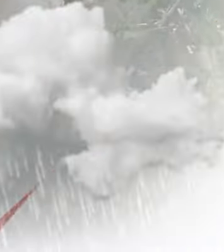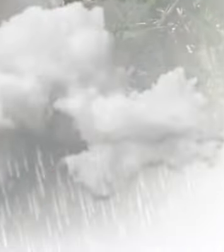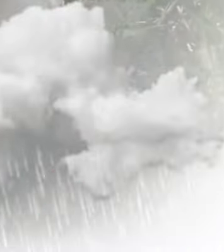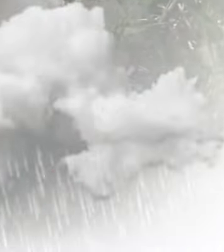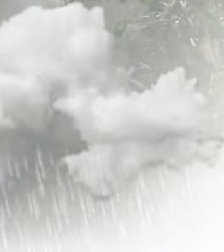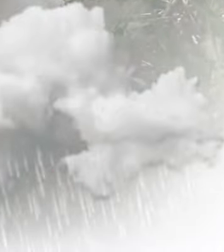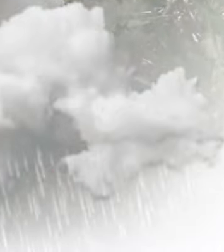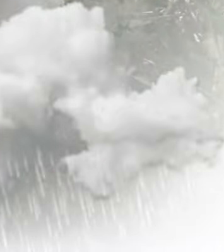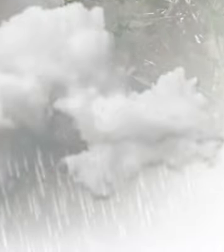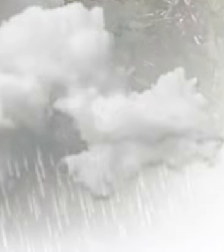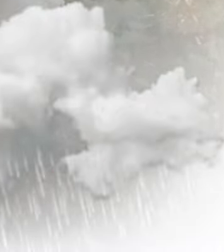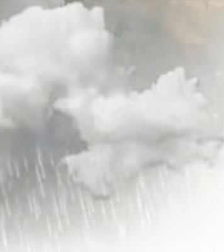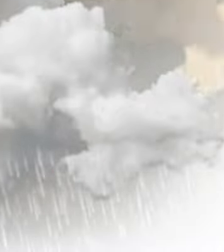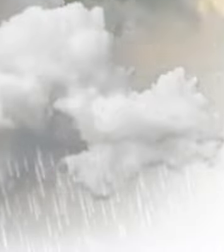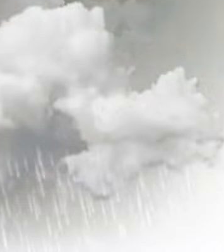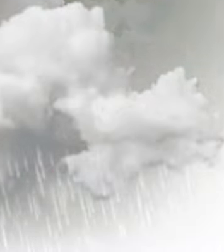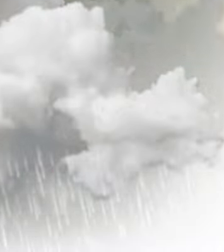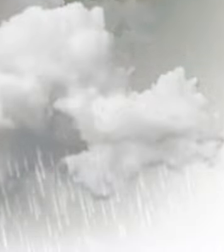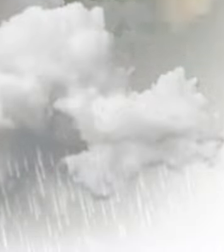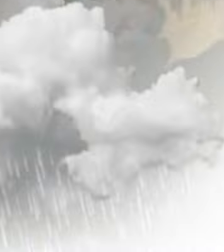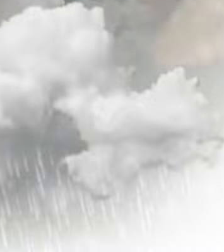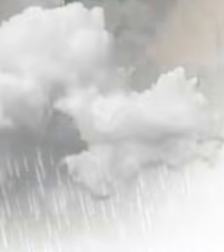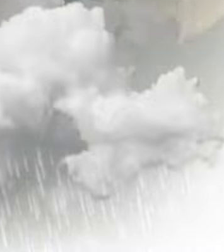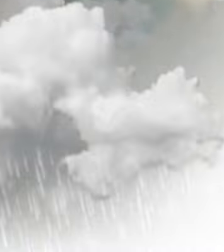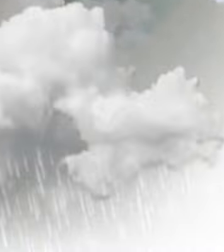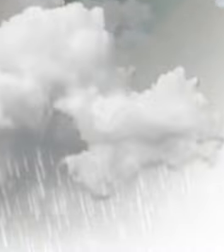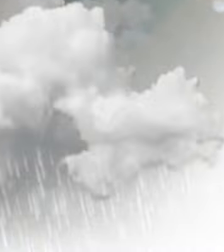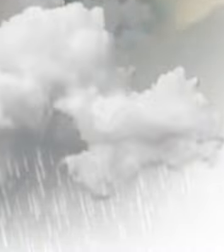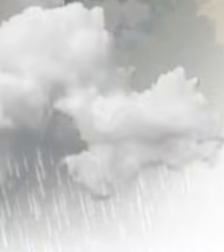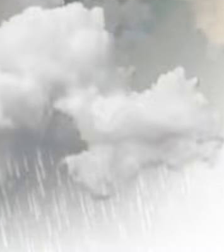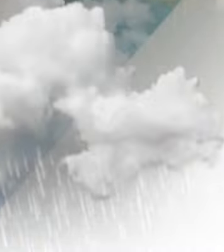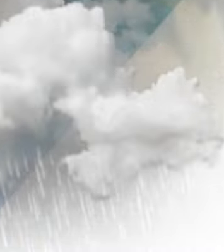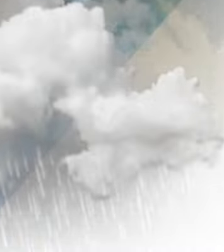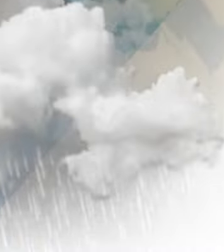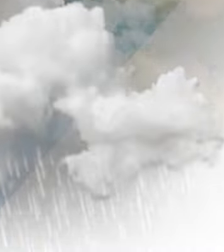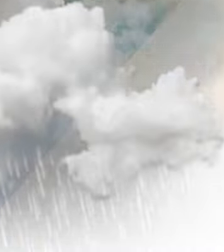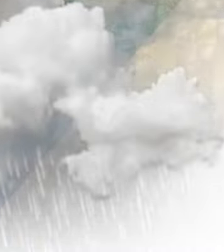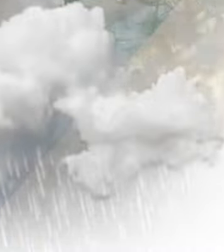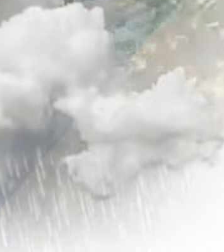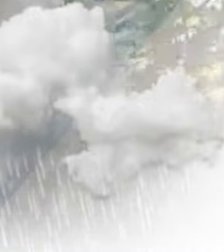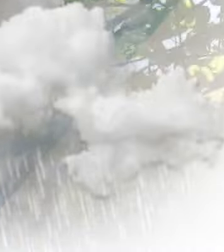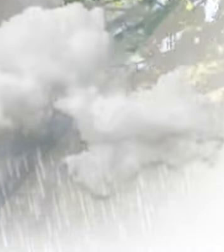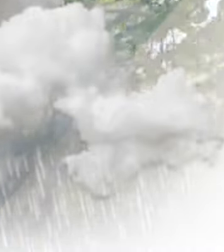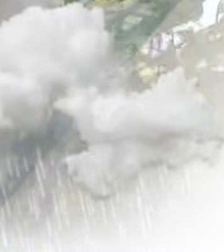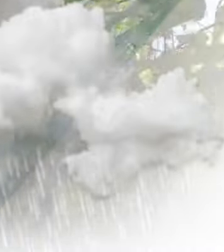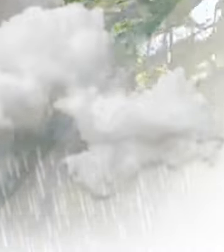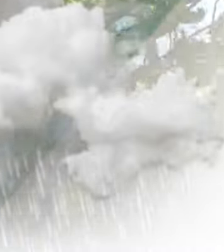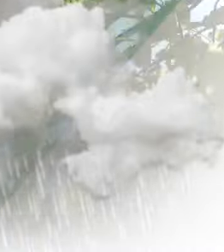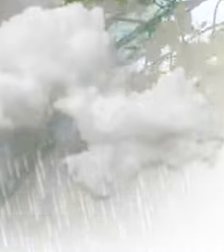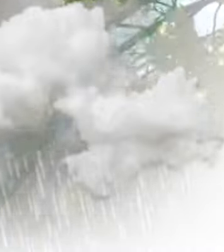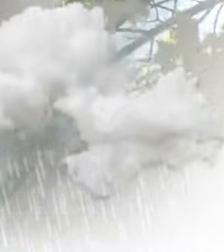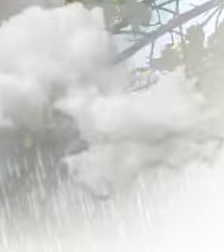пятницу 1 листопада у областном центре чакается пахмурное надворье. Магчымы невеликий